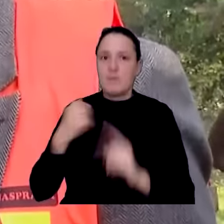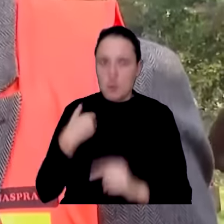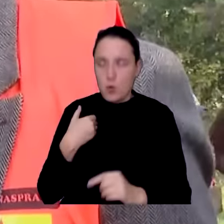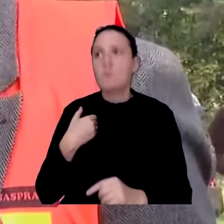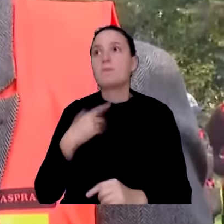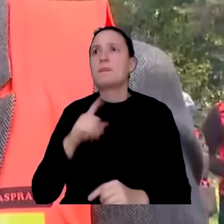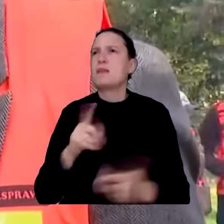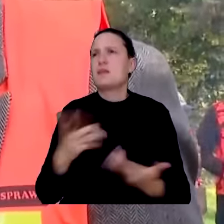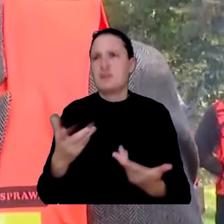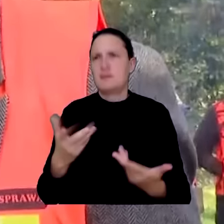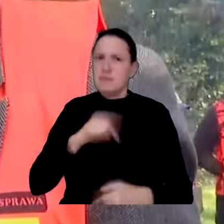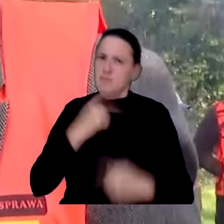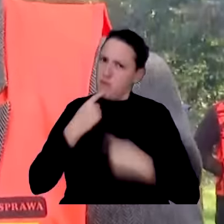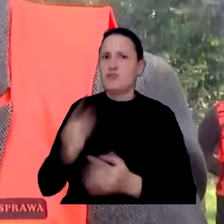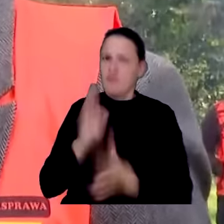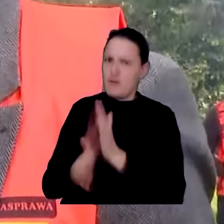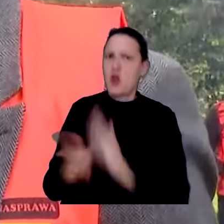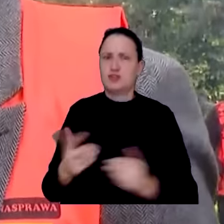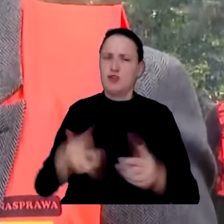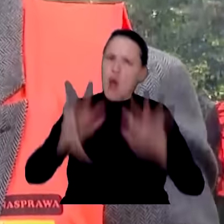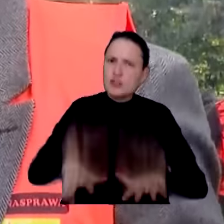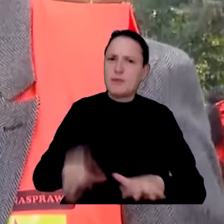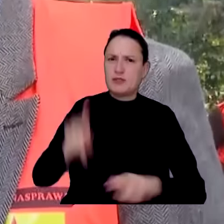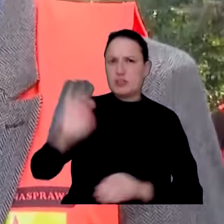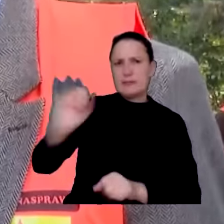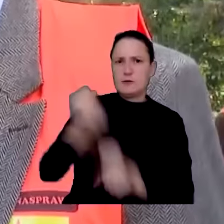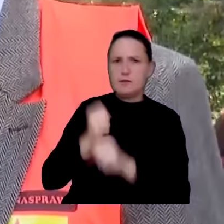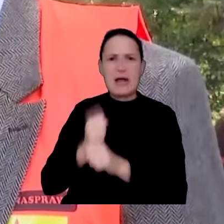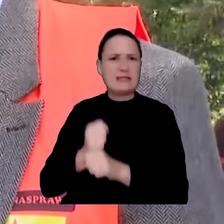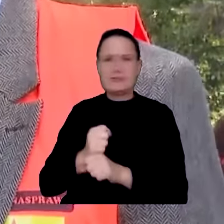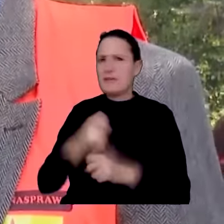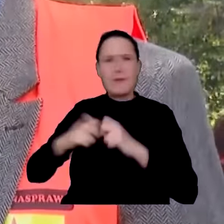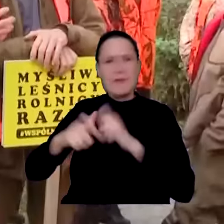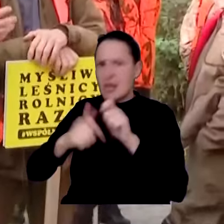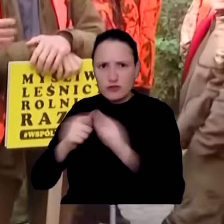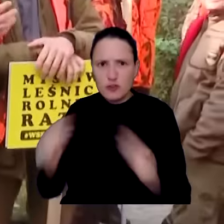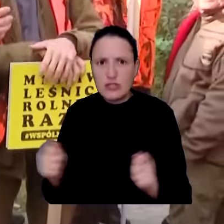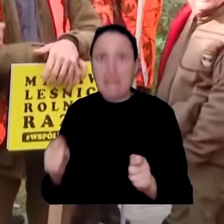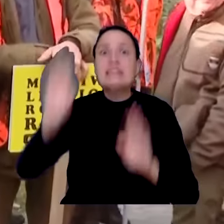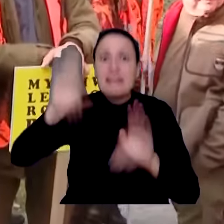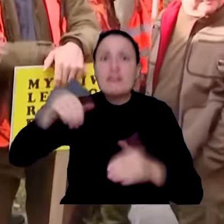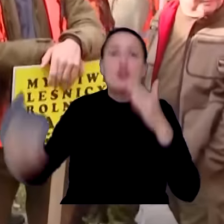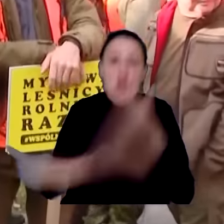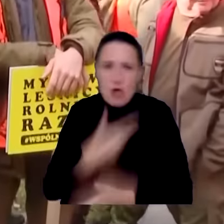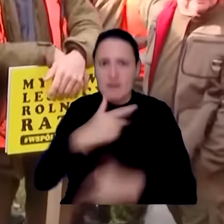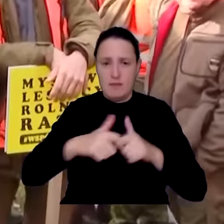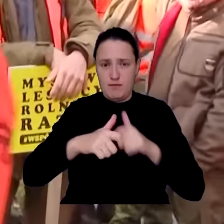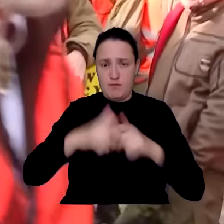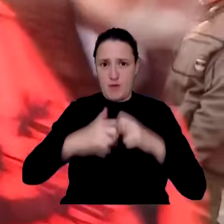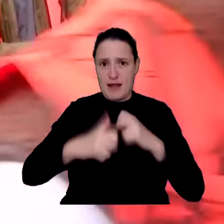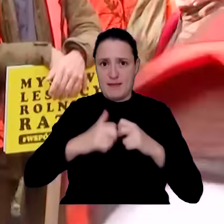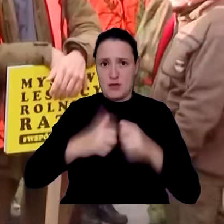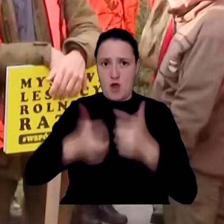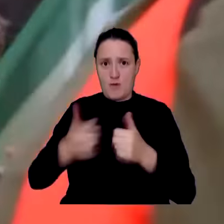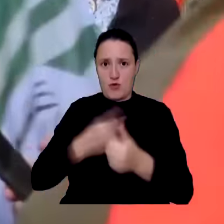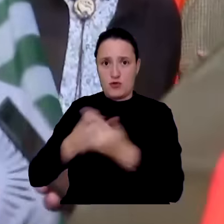tam wyartykułowaliśmy wprost, że przez 8 miesięcy swojej pracy nie rozwiązali żadnego problemu, a jest nad czym pracować, a wygenerowali mnóstwo